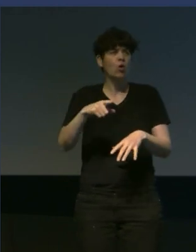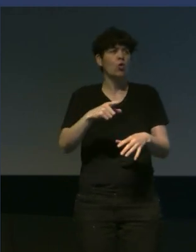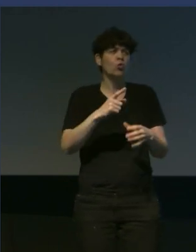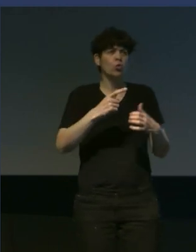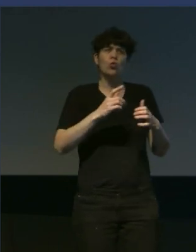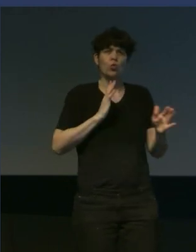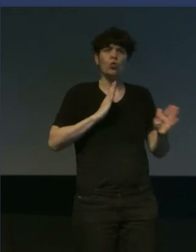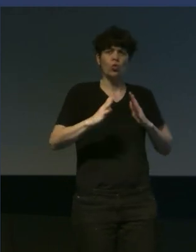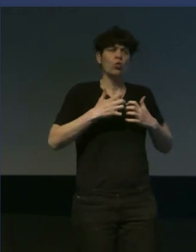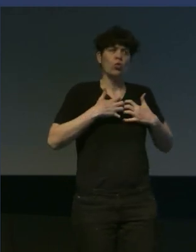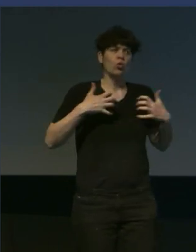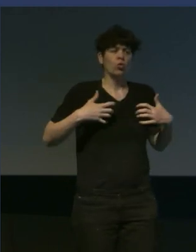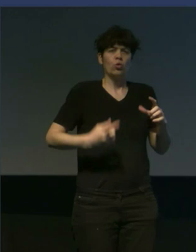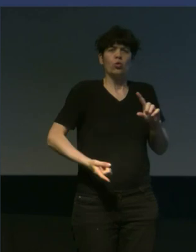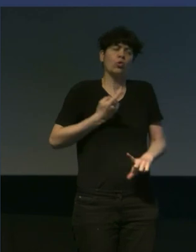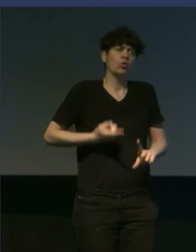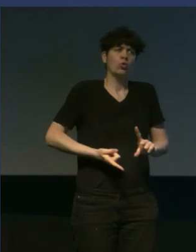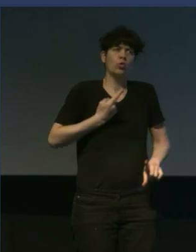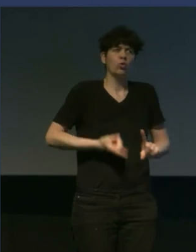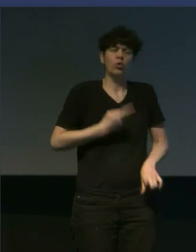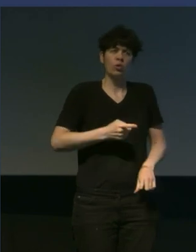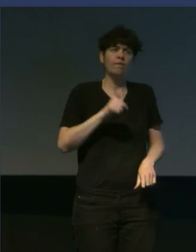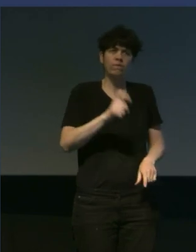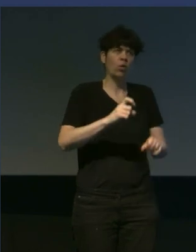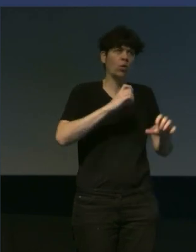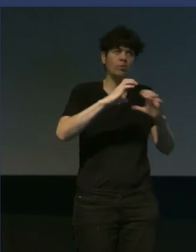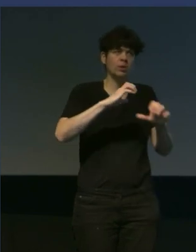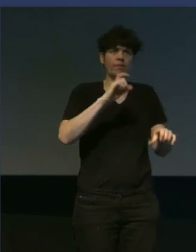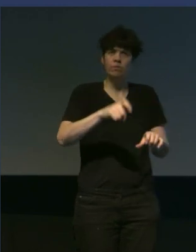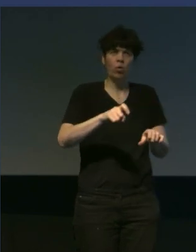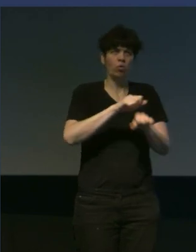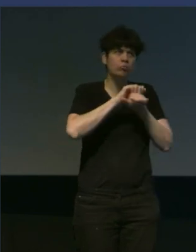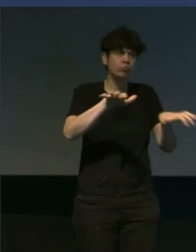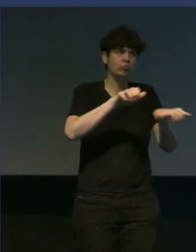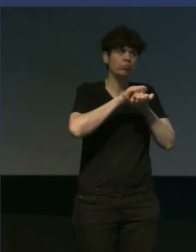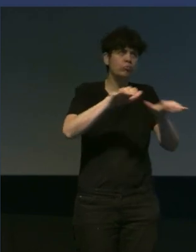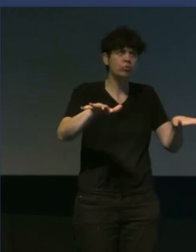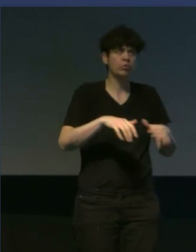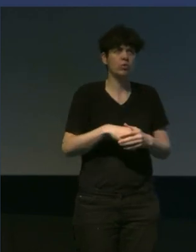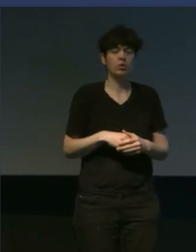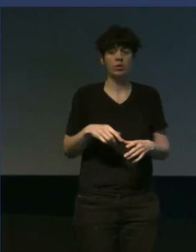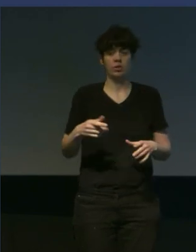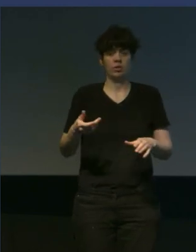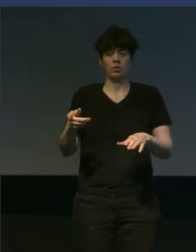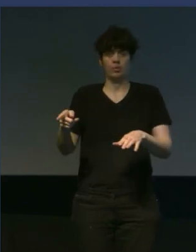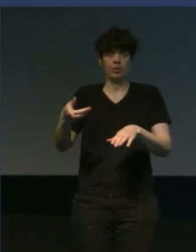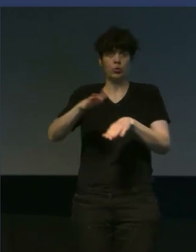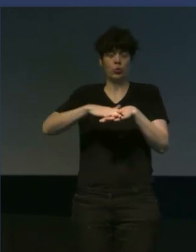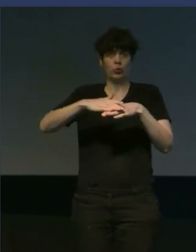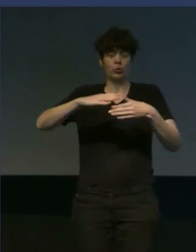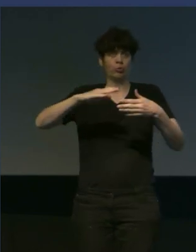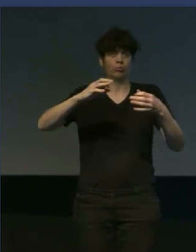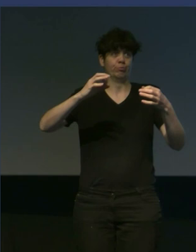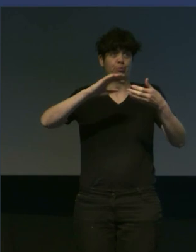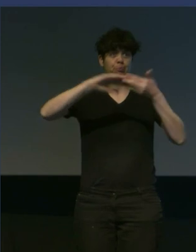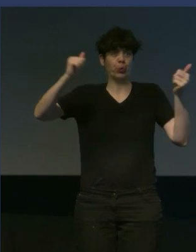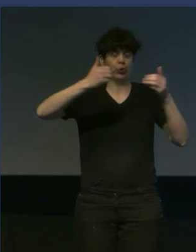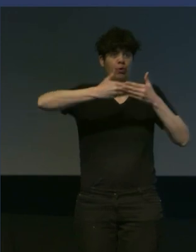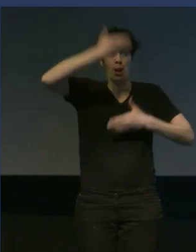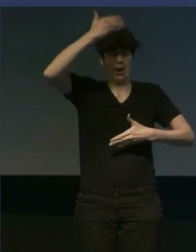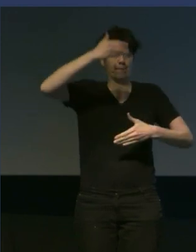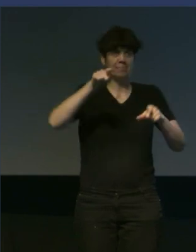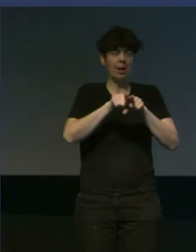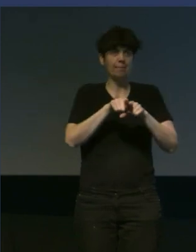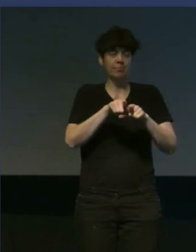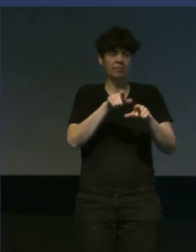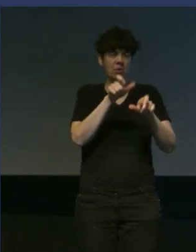important. Et qui ont envie de communiquer eux-mêmes, qui sont au même niveau que moi, parce que jargon, parce que